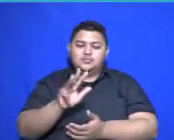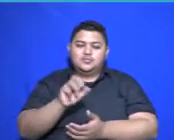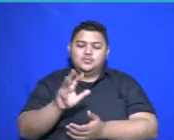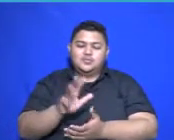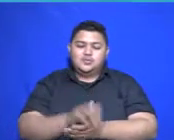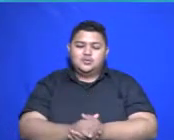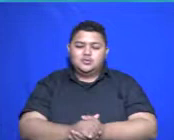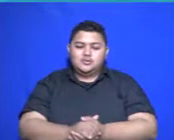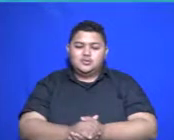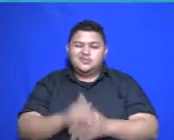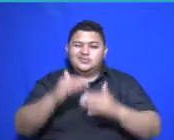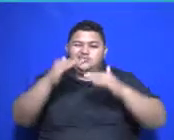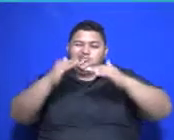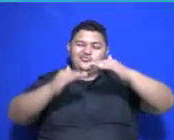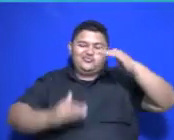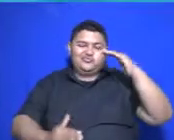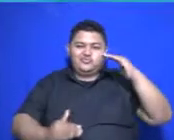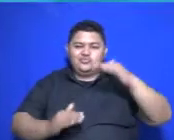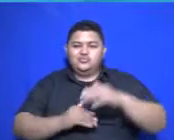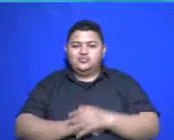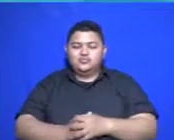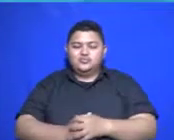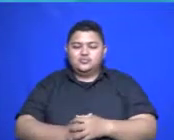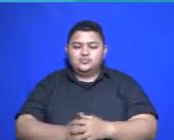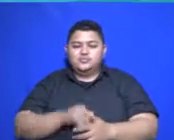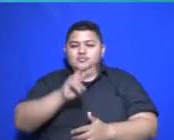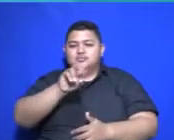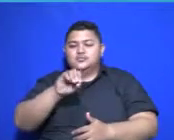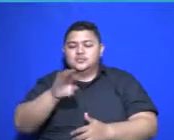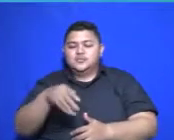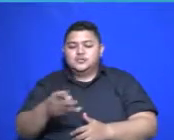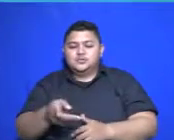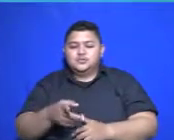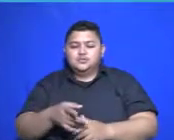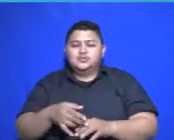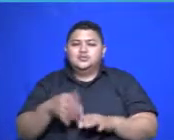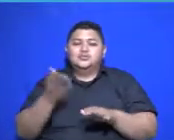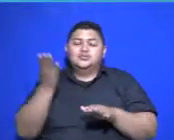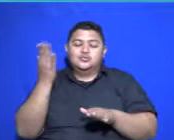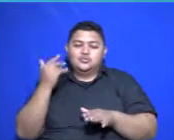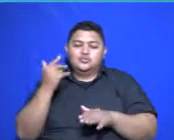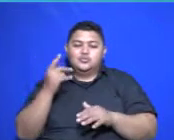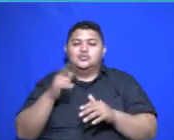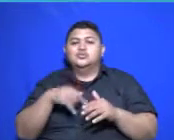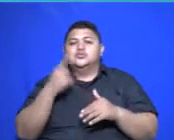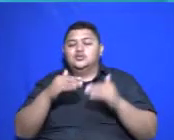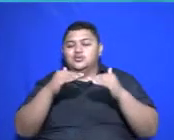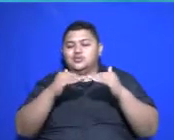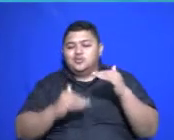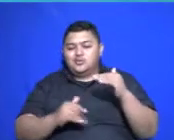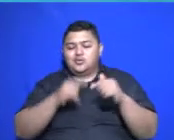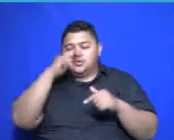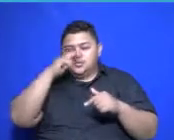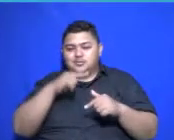5.299. Ini sangat jauh sekali. 20 tahun yang lalu Indonesia selalu di bawah namanya Thailand. Dengan